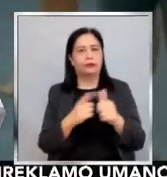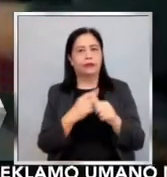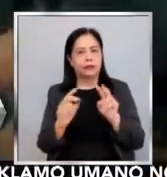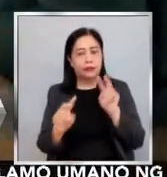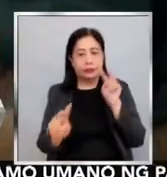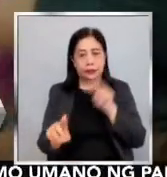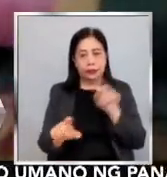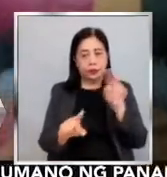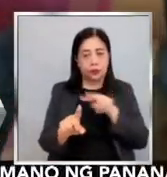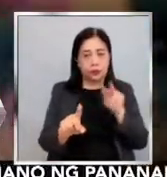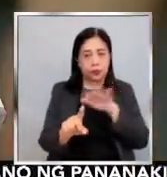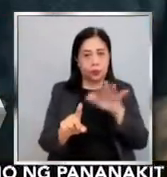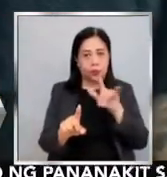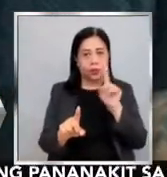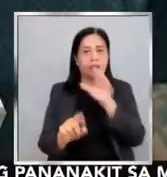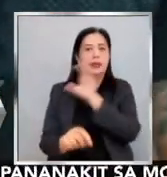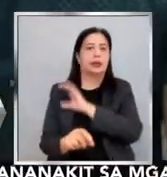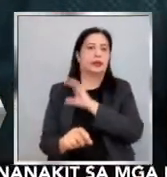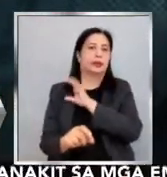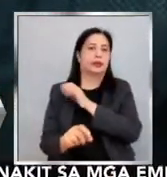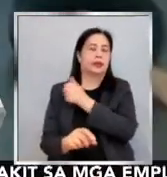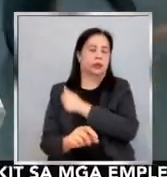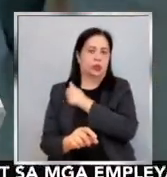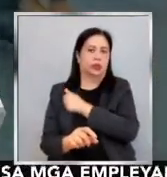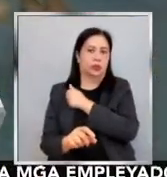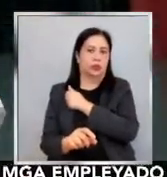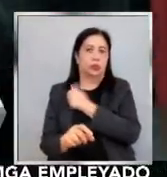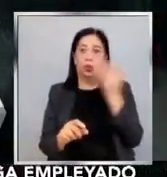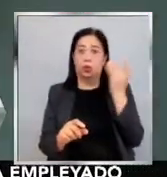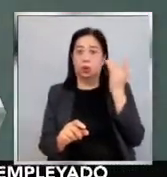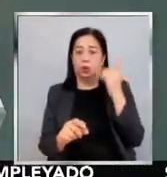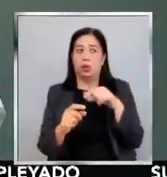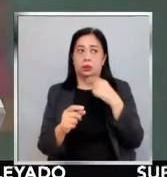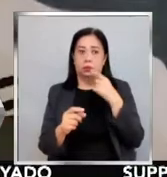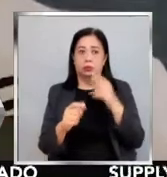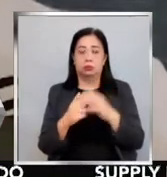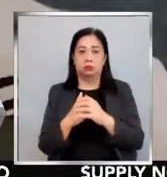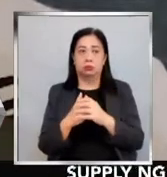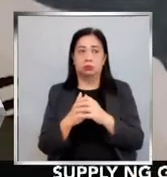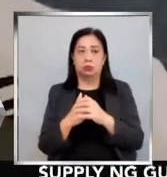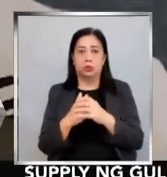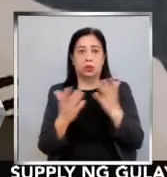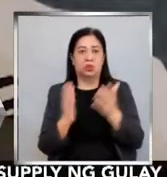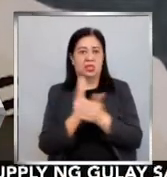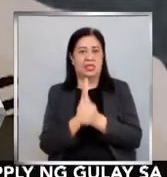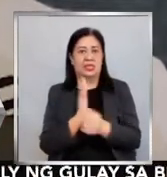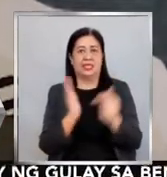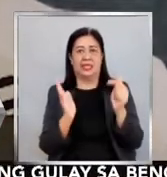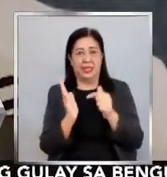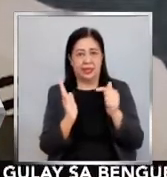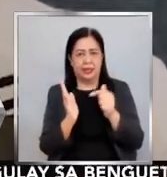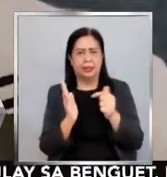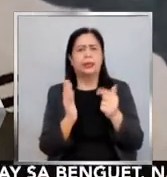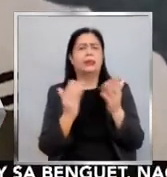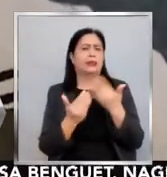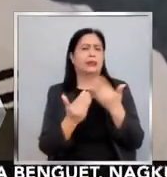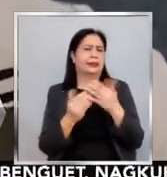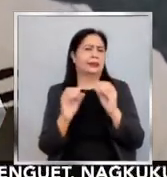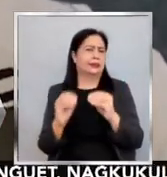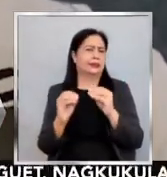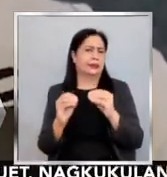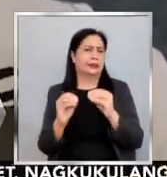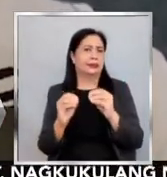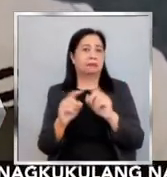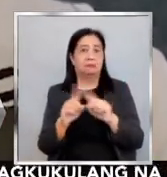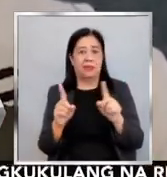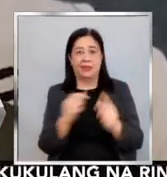yung character and attitude. Kasi sabi nga natin, yung skill, madali nating ituro. Pero yung